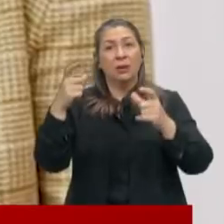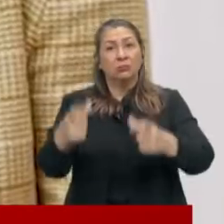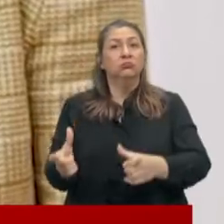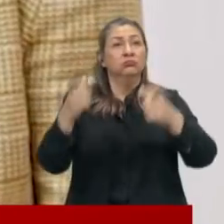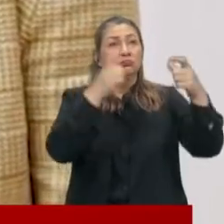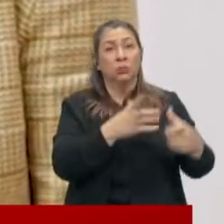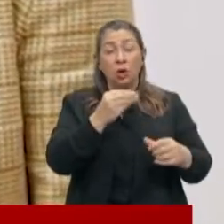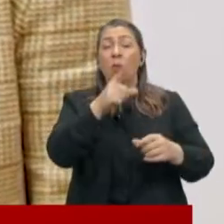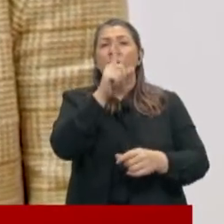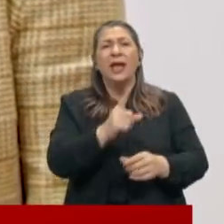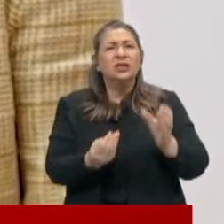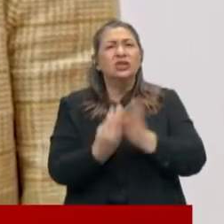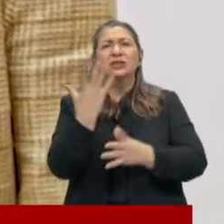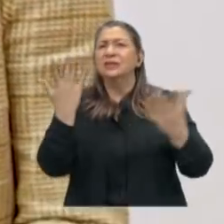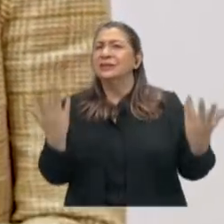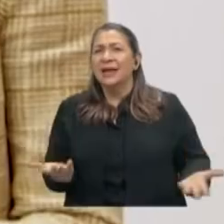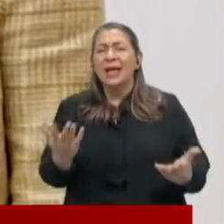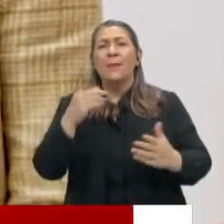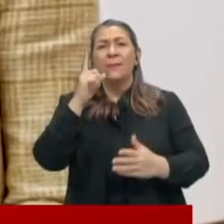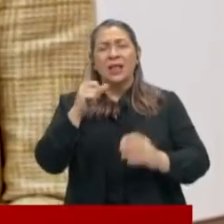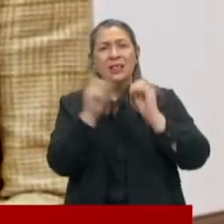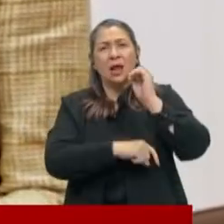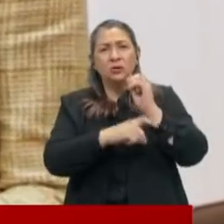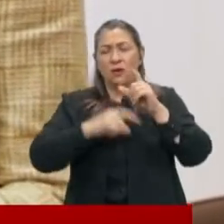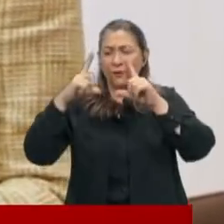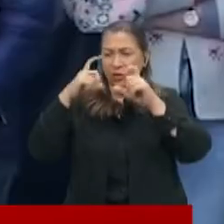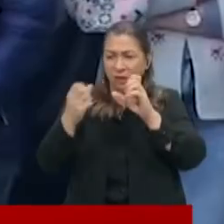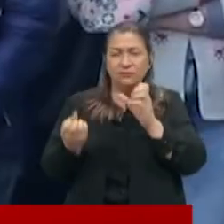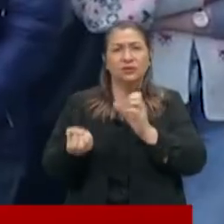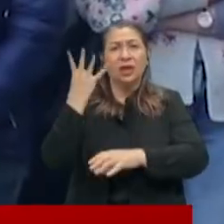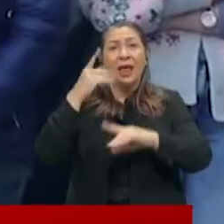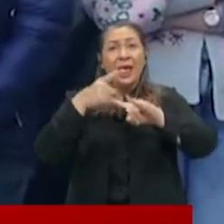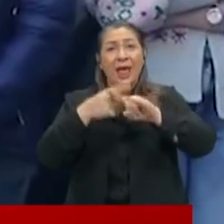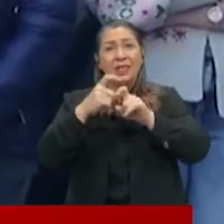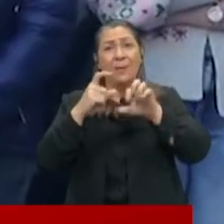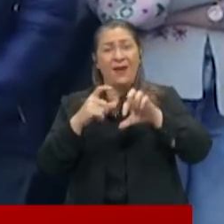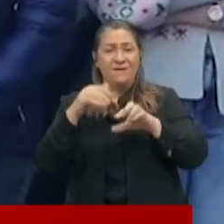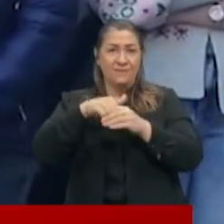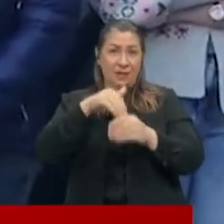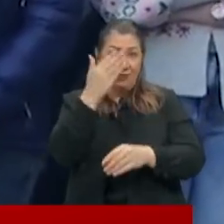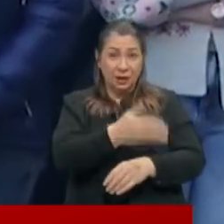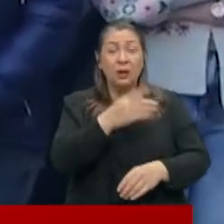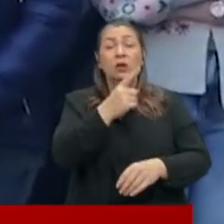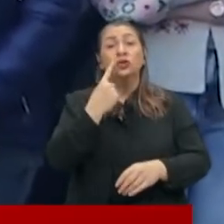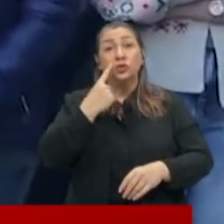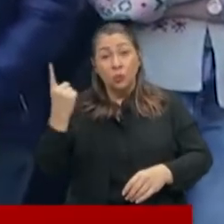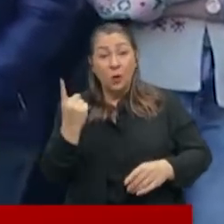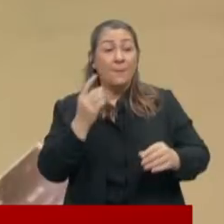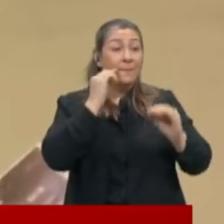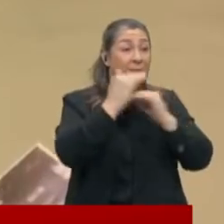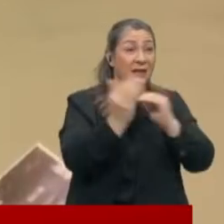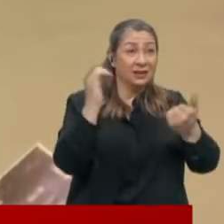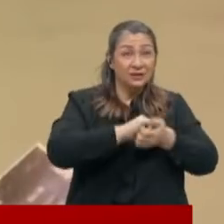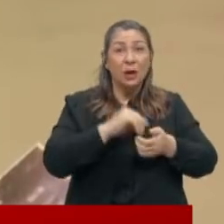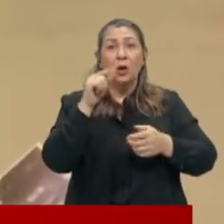taşıdı. Polemiğin ilk çıkış noktası ise bir teröristle fotoğrafları çıkan HDP'li vekildi. Cumhur'la Millet İttifakı